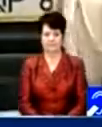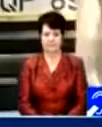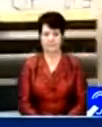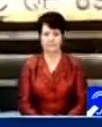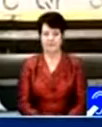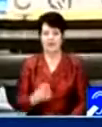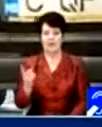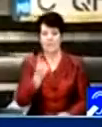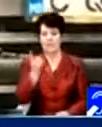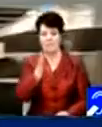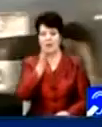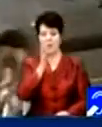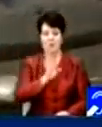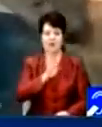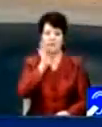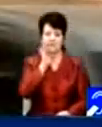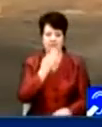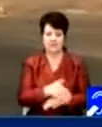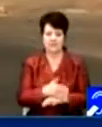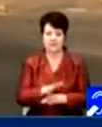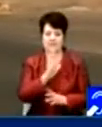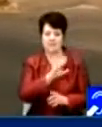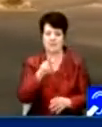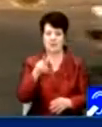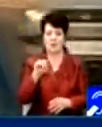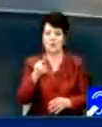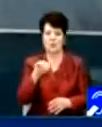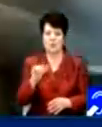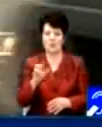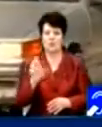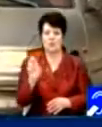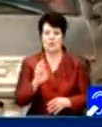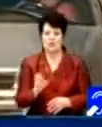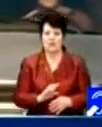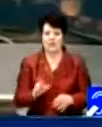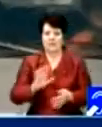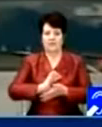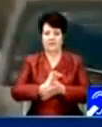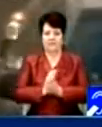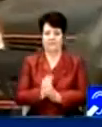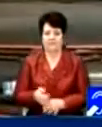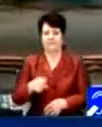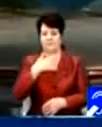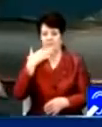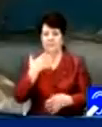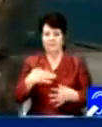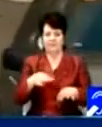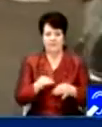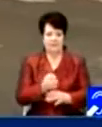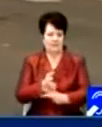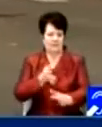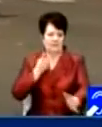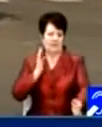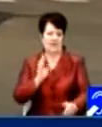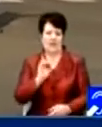La primele ore ale dimineții, pe strada Vasile Lupu din Buiucani s-a format un ambuteiaj. Șirul de mașini era de câțiva kilometri. Chiar